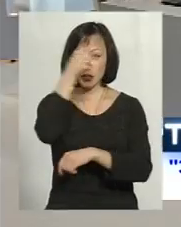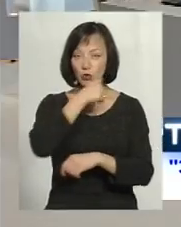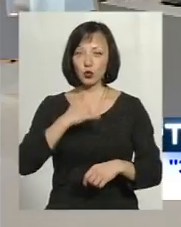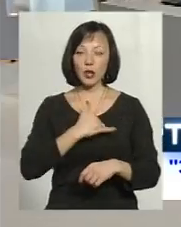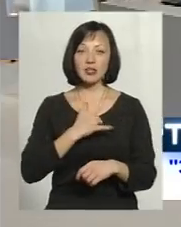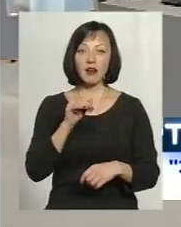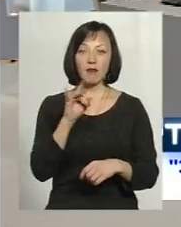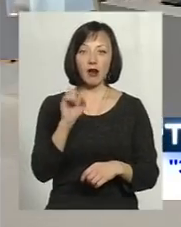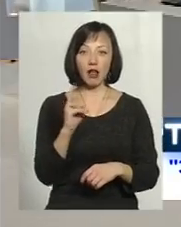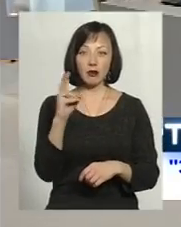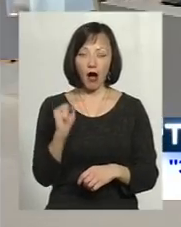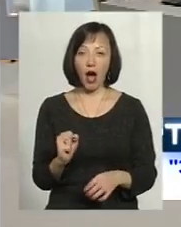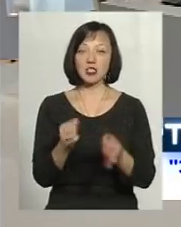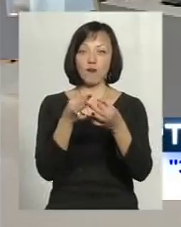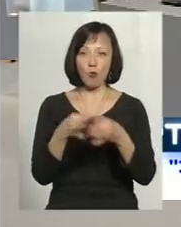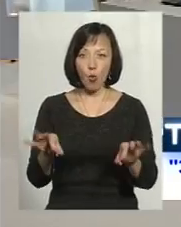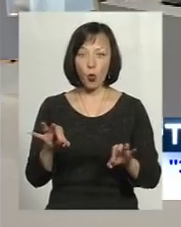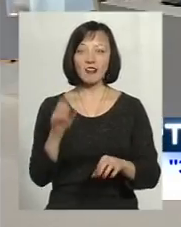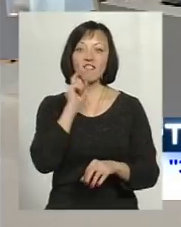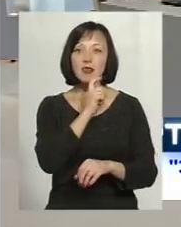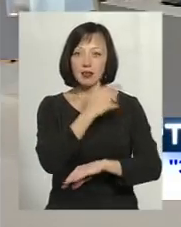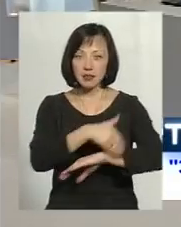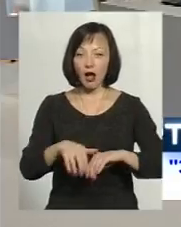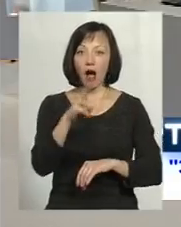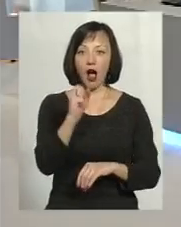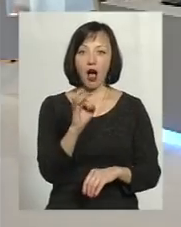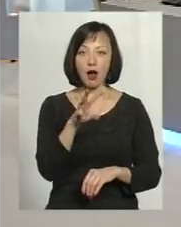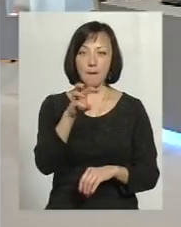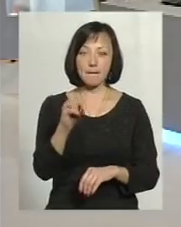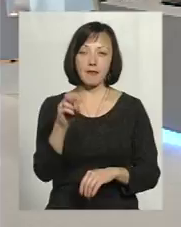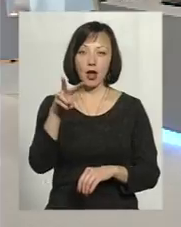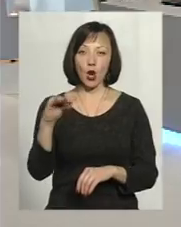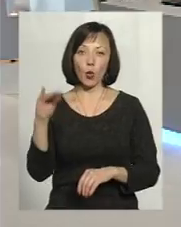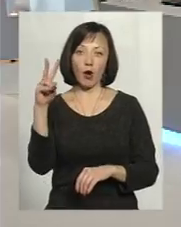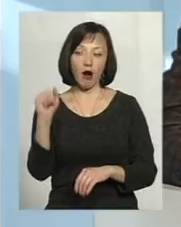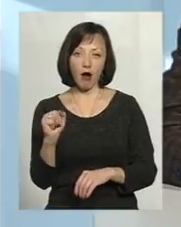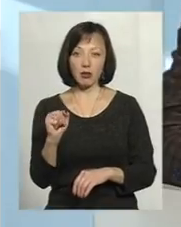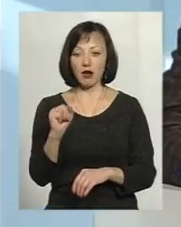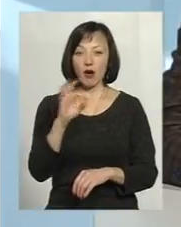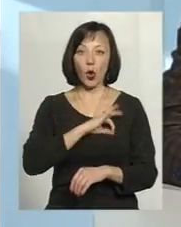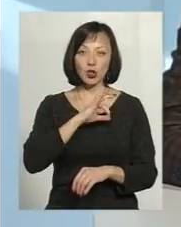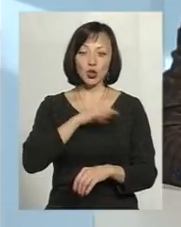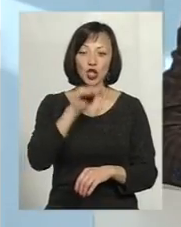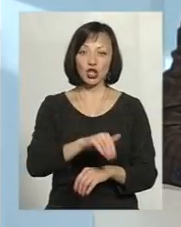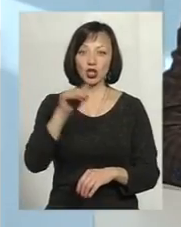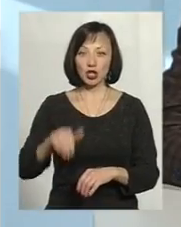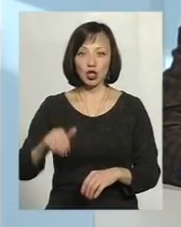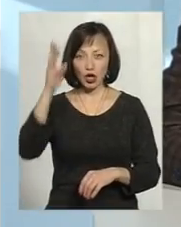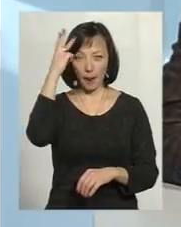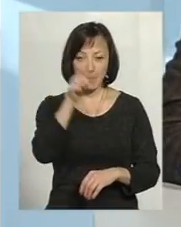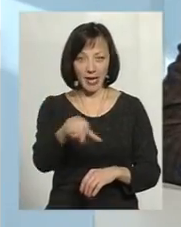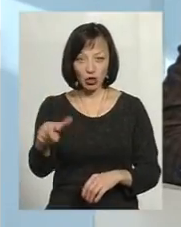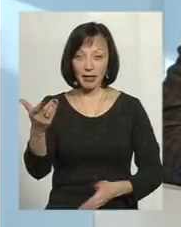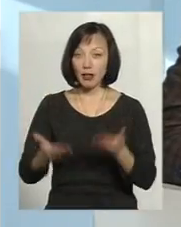Франка, Свободи, Вінницька, Кармалюка. Це такі дороги, якими користуються фактично тисячі і тисячі хмельничан.